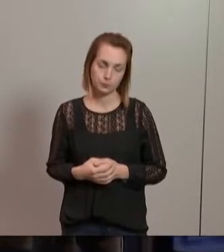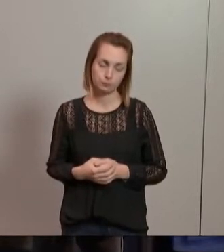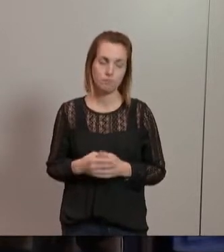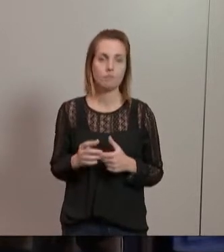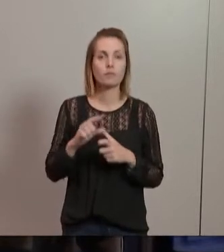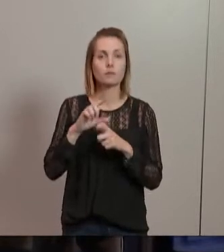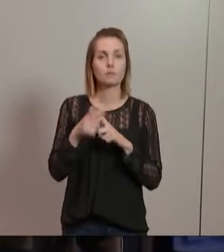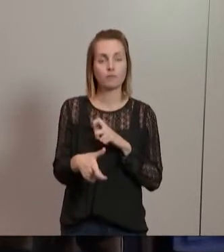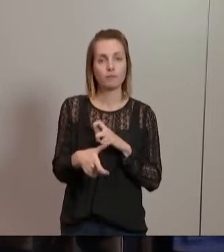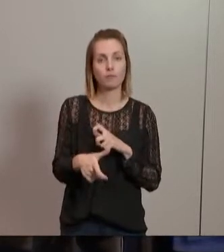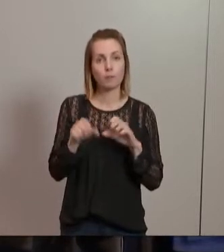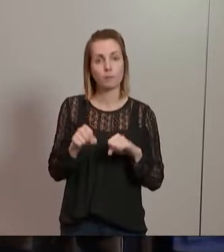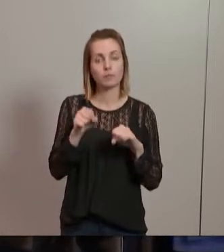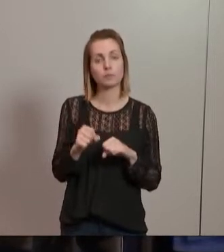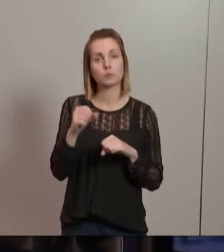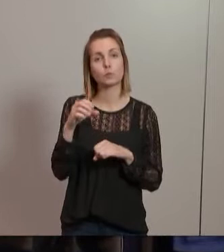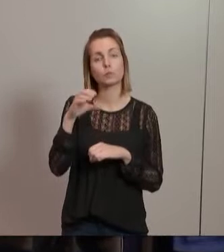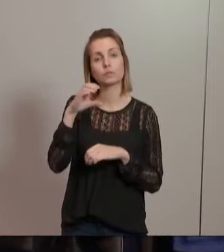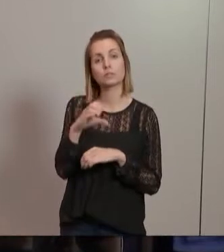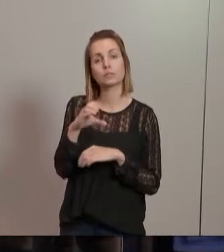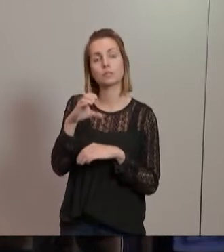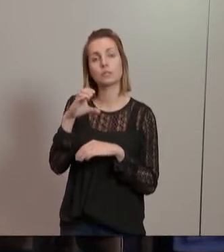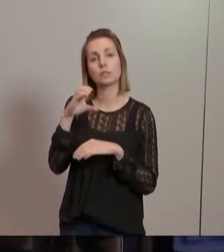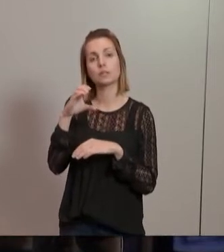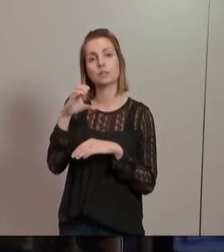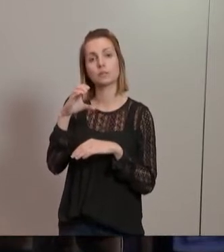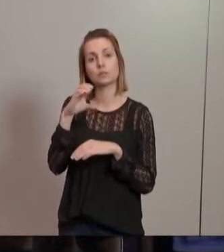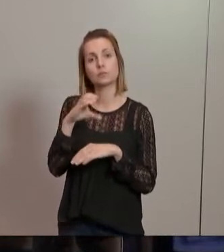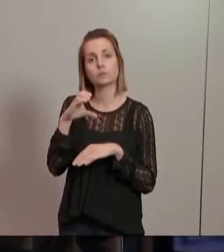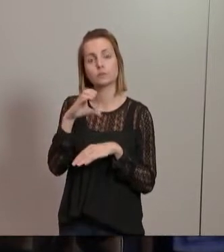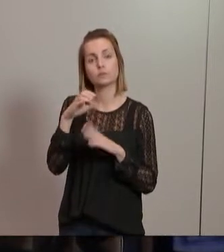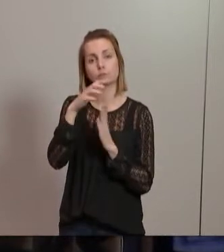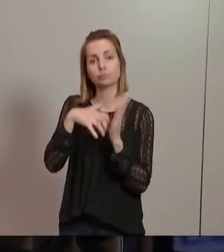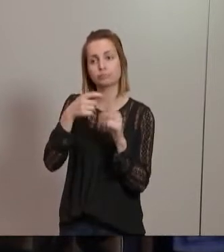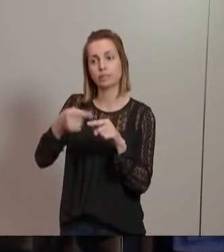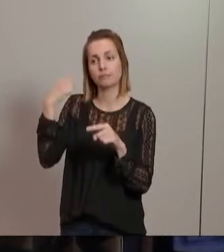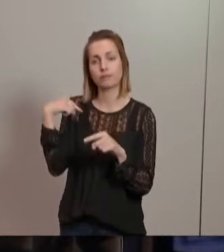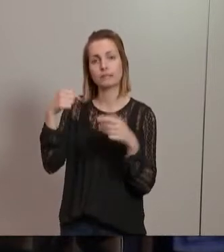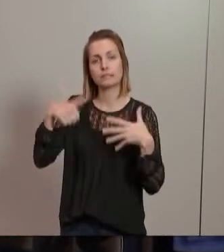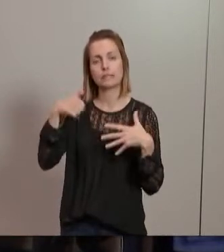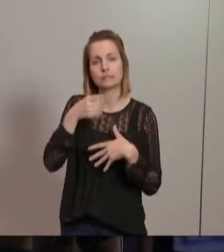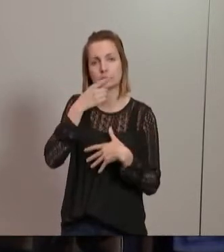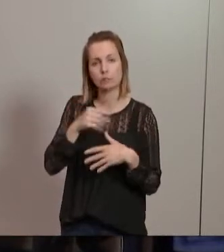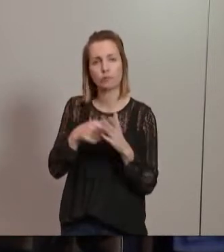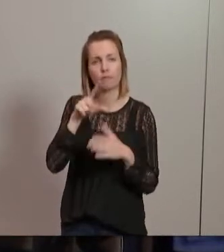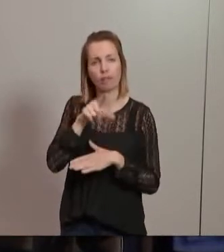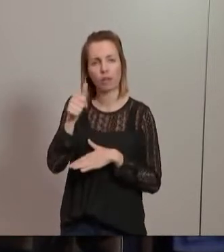Ensuite, l'approbation du procès-verbal du Conseil municipal du 16 décembre 2021. Il vous a été communiqué par